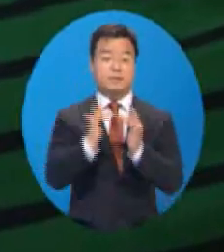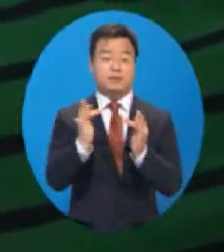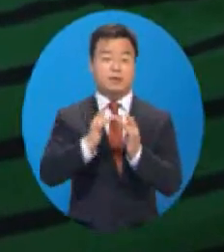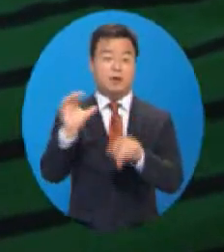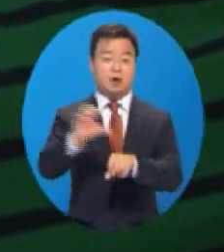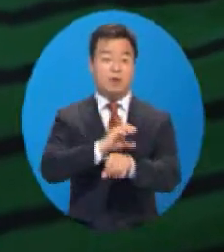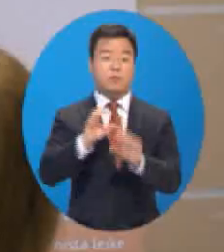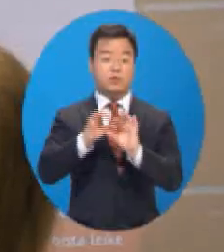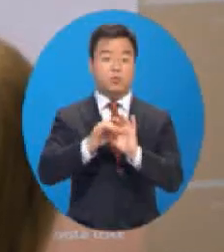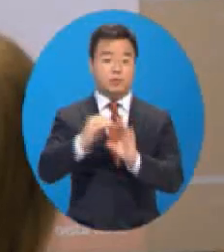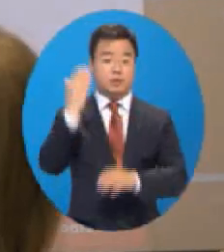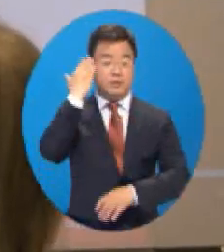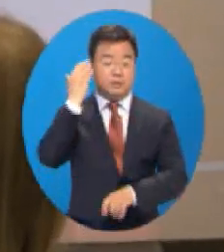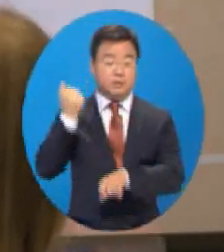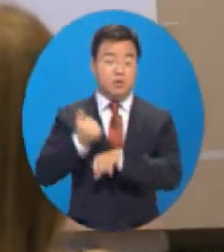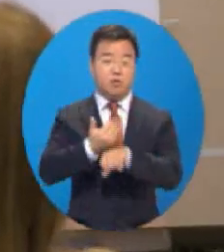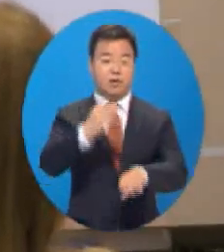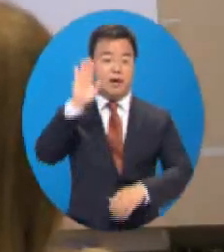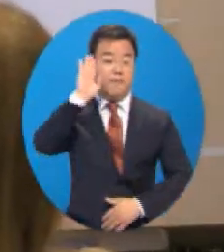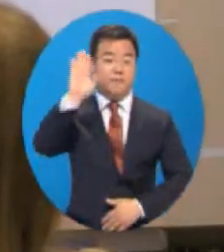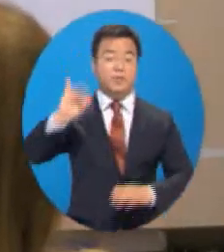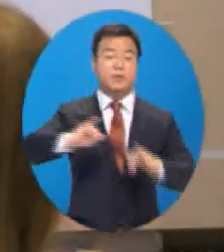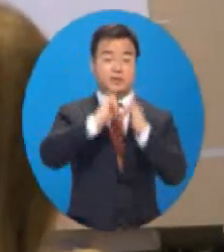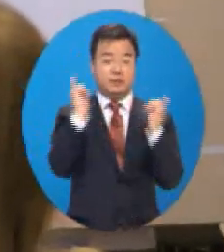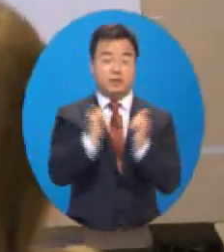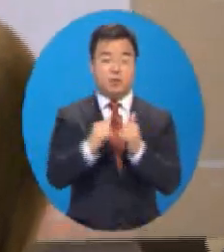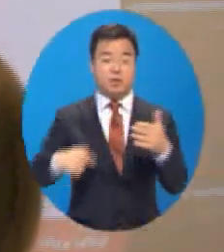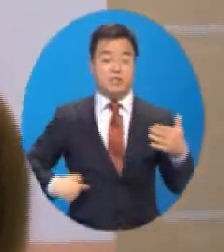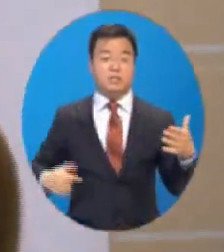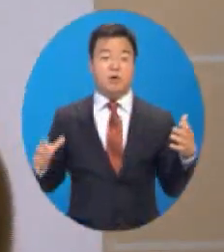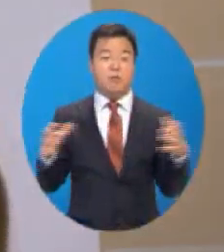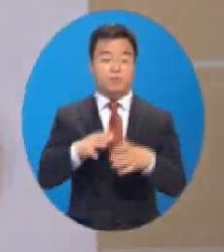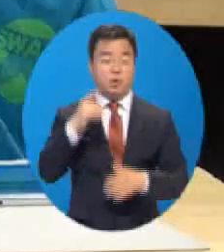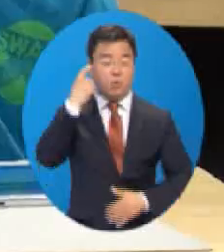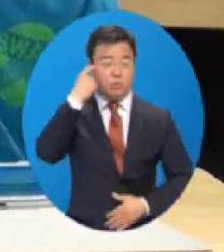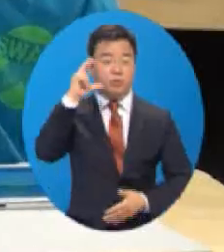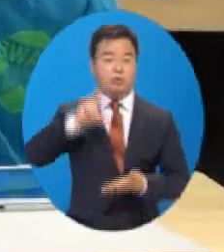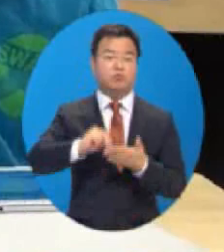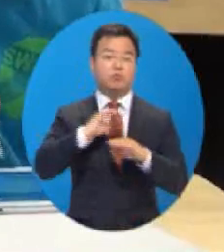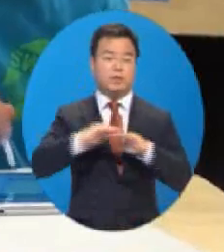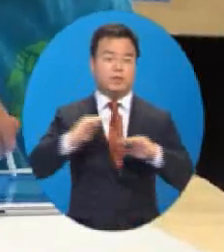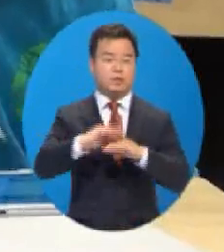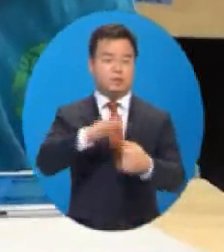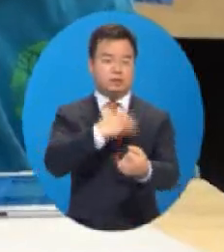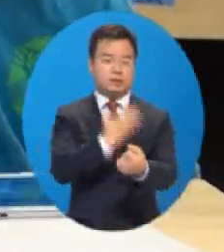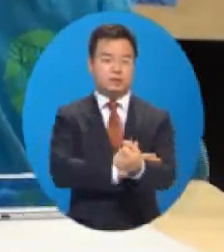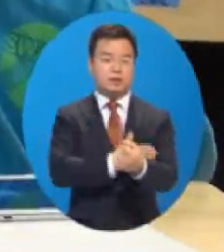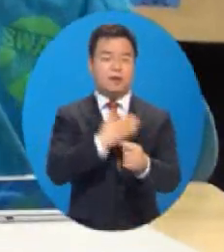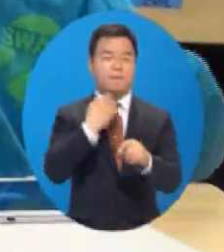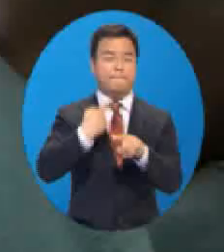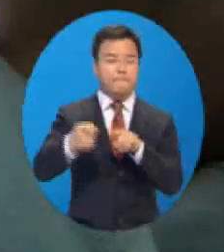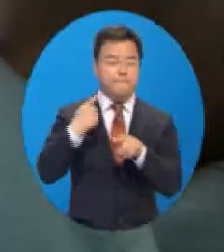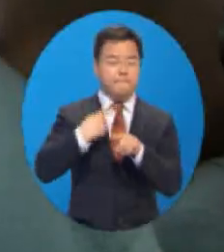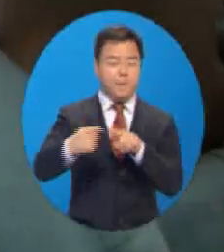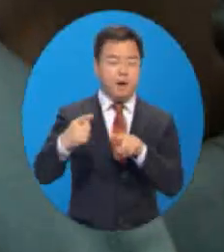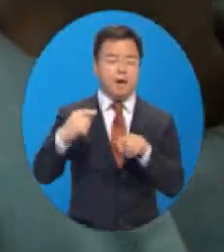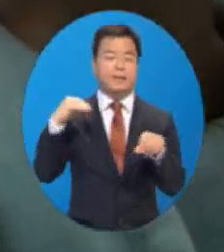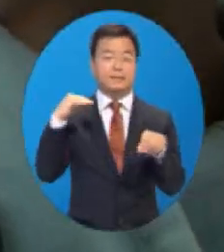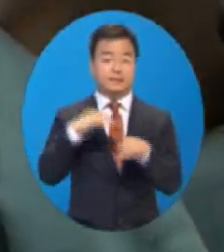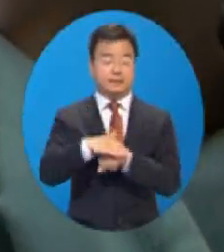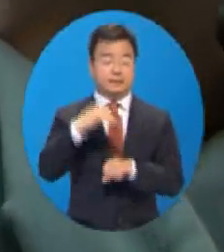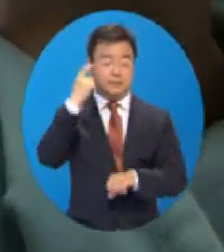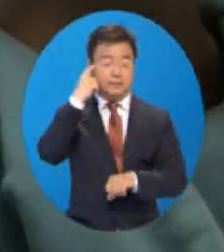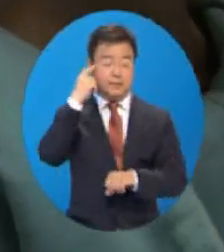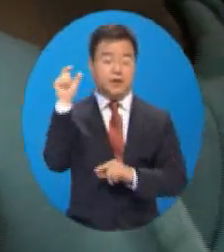지식이 전달되는 미래 사회에도 협동정신, 문제 해결 능력과 비판적 사고는 교육의 필수적인